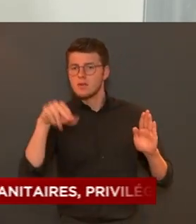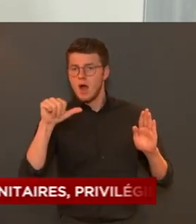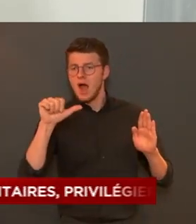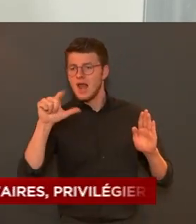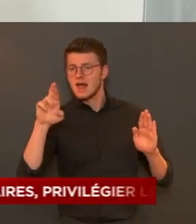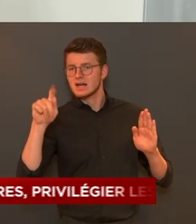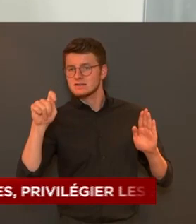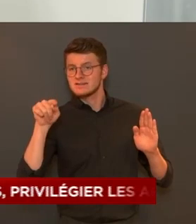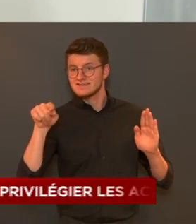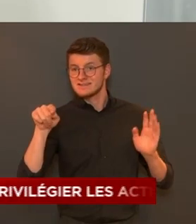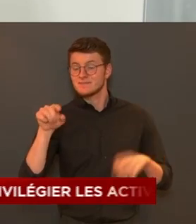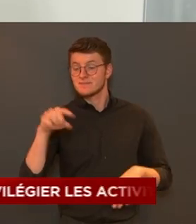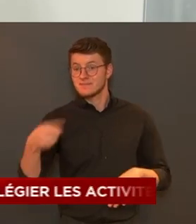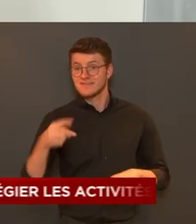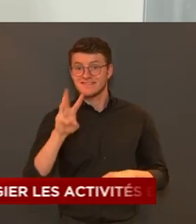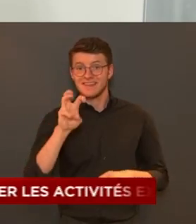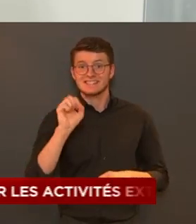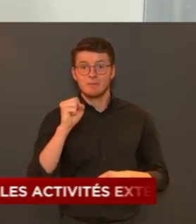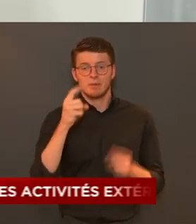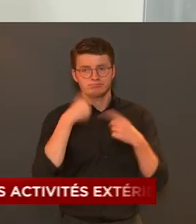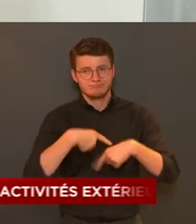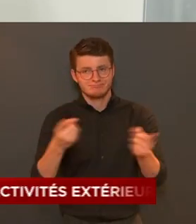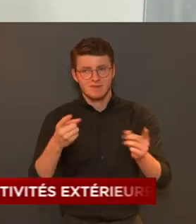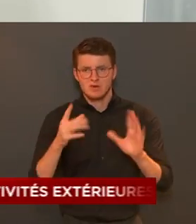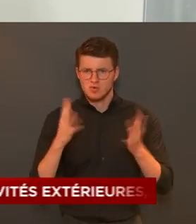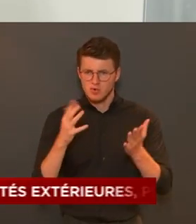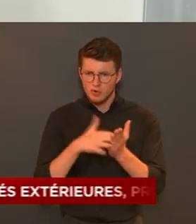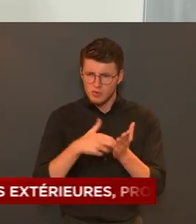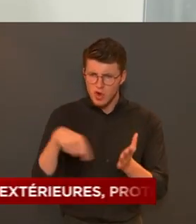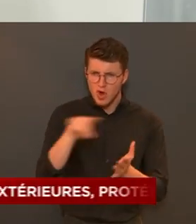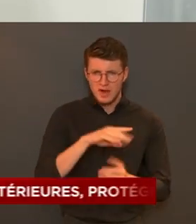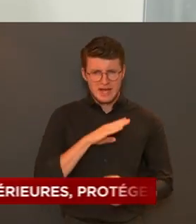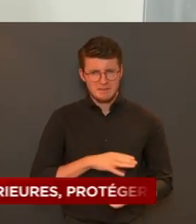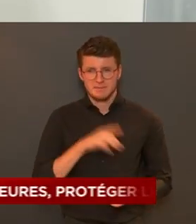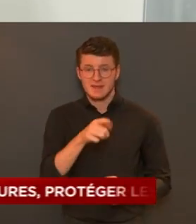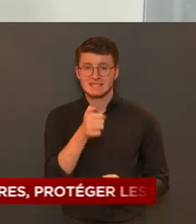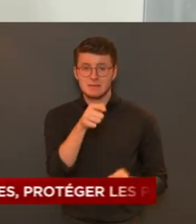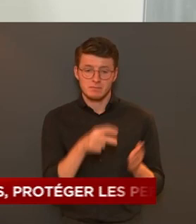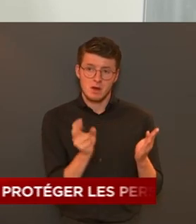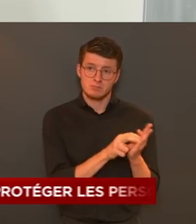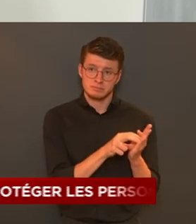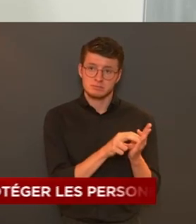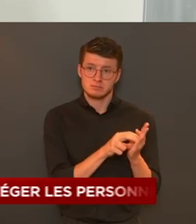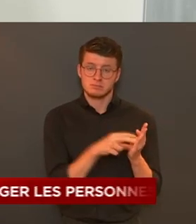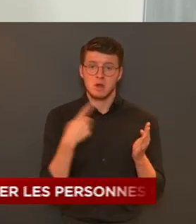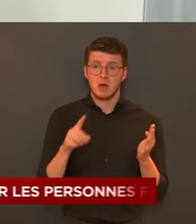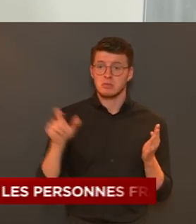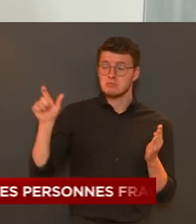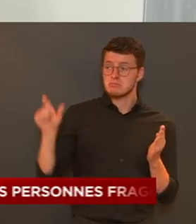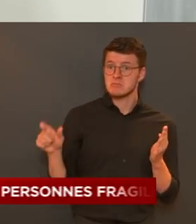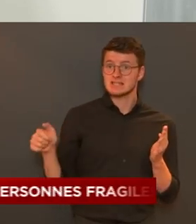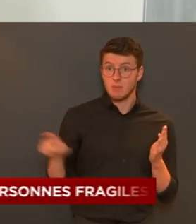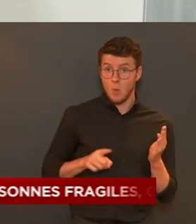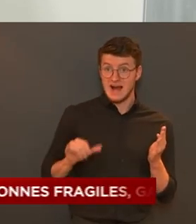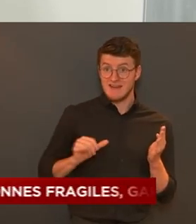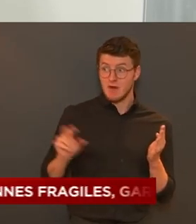lancée le 30 septembre prochain. Cette application est assez facile à utiliser. Votre téléphone réagira via